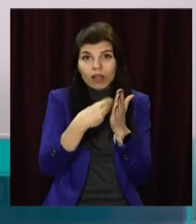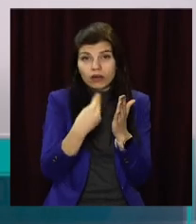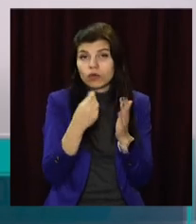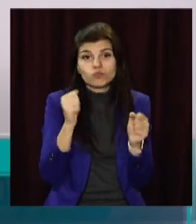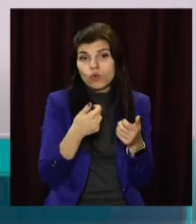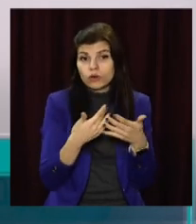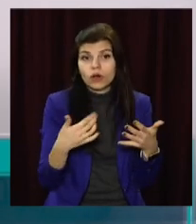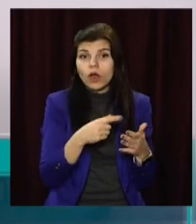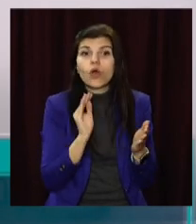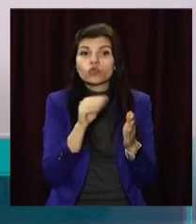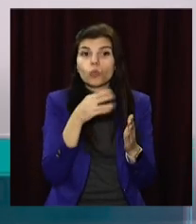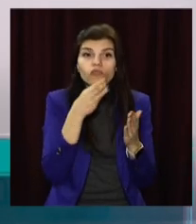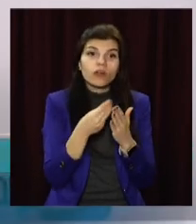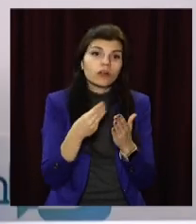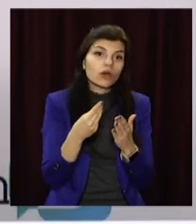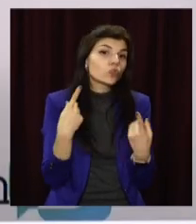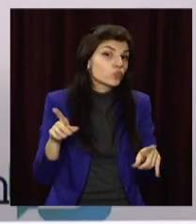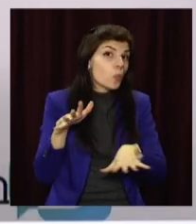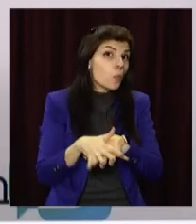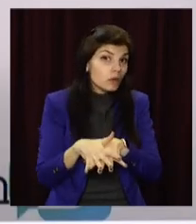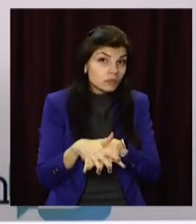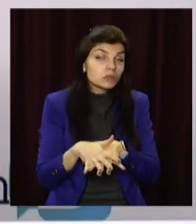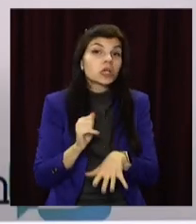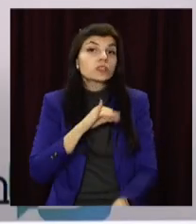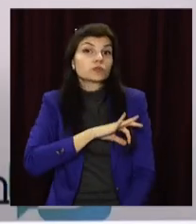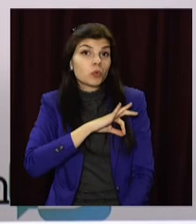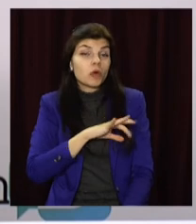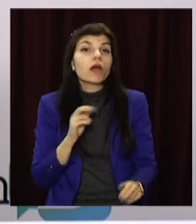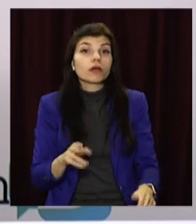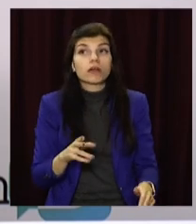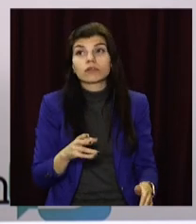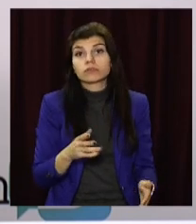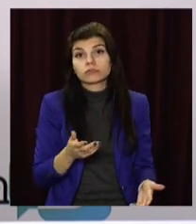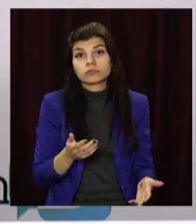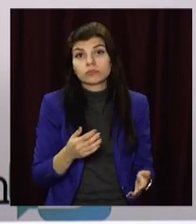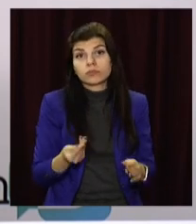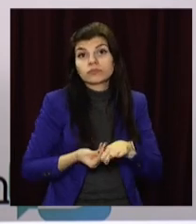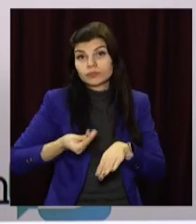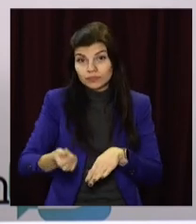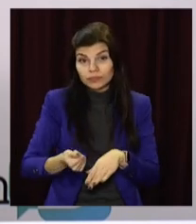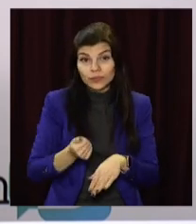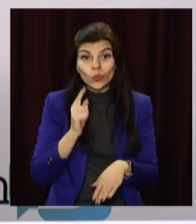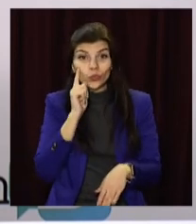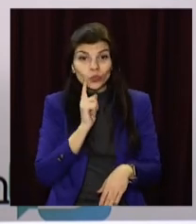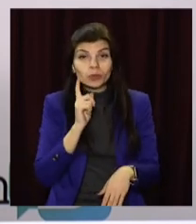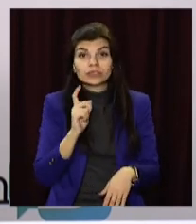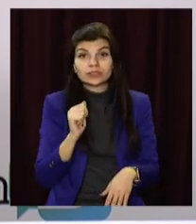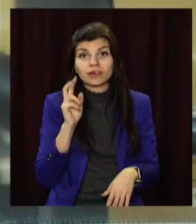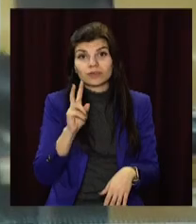можна додати свою картку, наприклад, інших банків і використовувати як засіб для платежу за